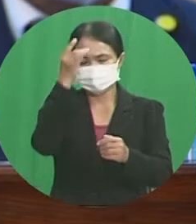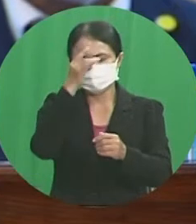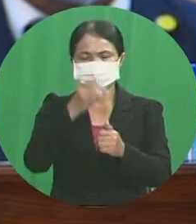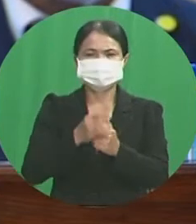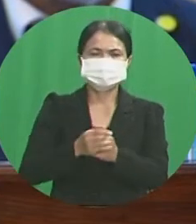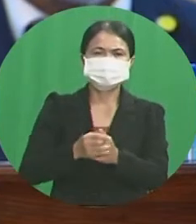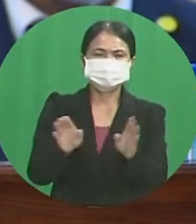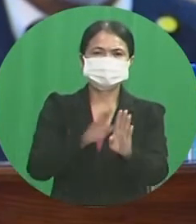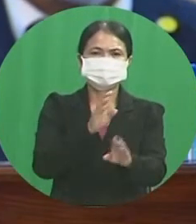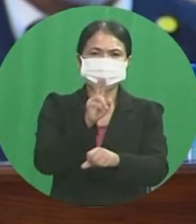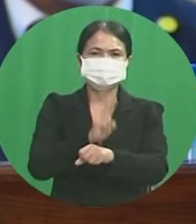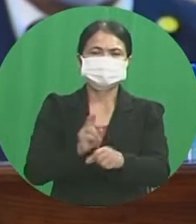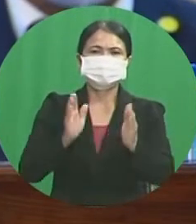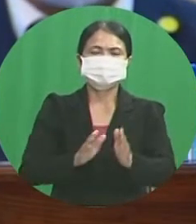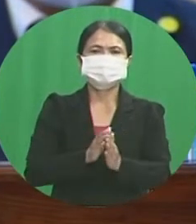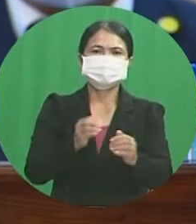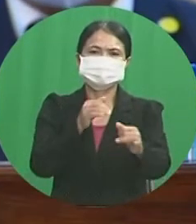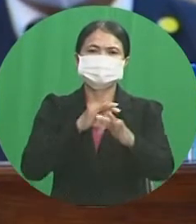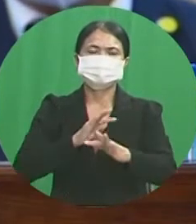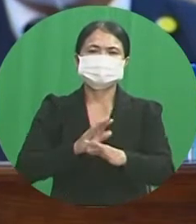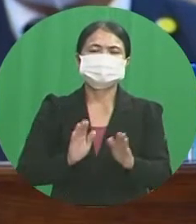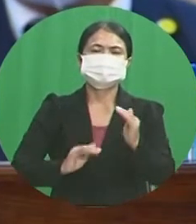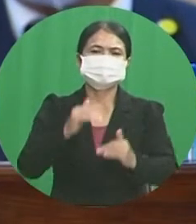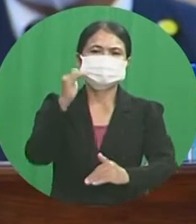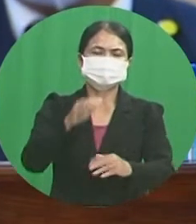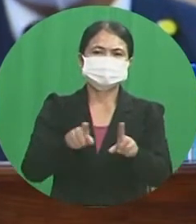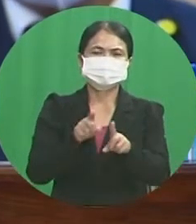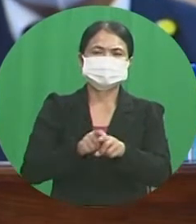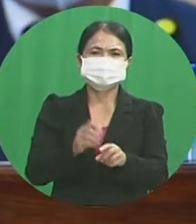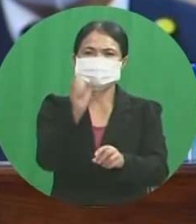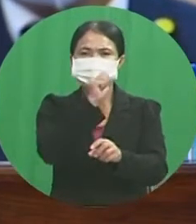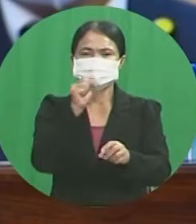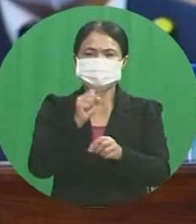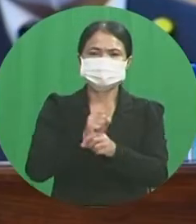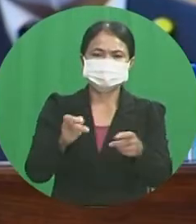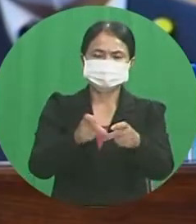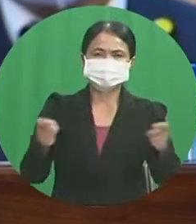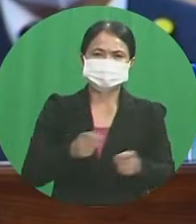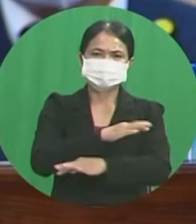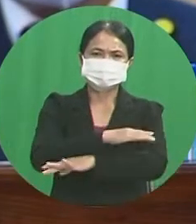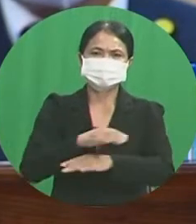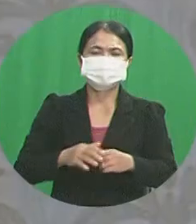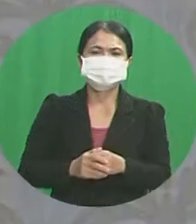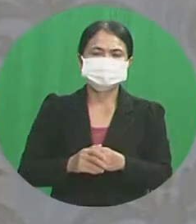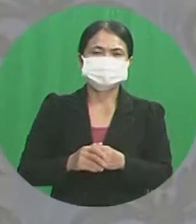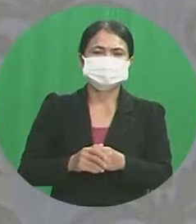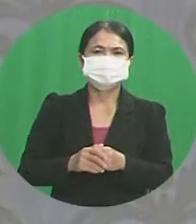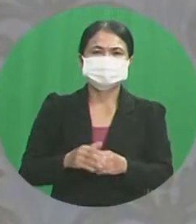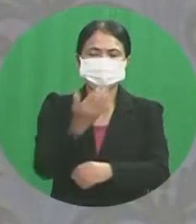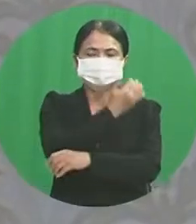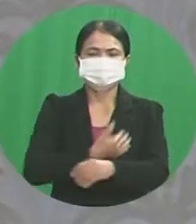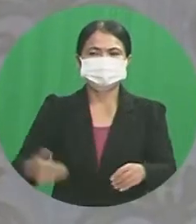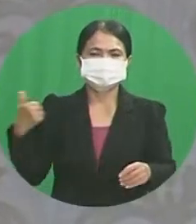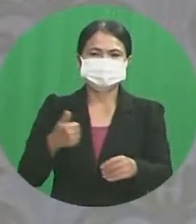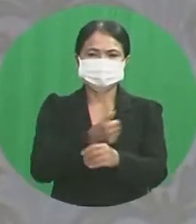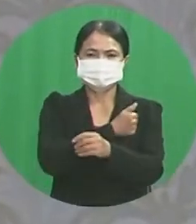ក្នុងការបើកអាជីវកម្មដែលមានហានិភ័យខ្ពស់ផងដែរដូចជាខារ៉ាអូខេនិងក្លឹបកំសាន្តជាដើមសម្តេចតេជោនាយ